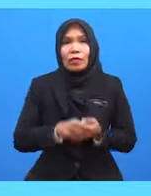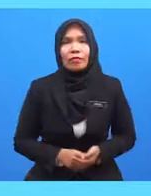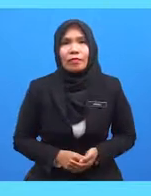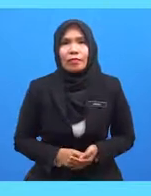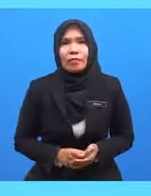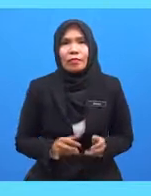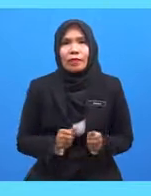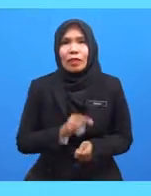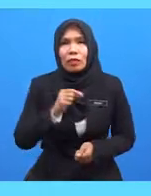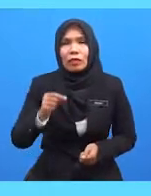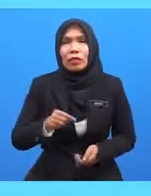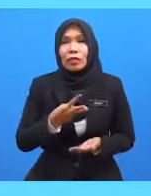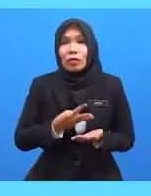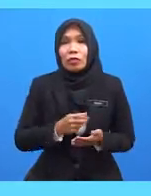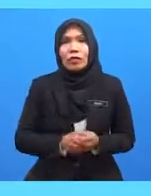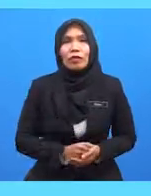1521 Masihi dan